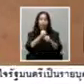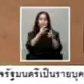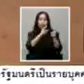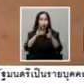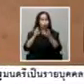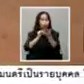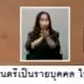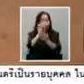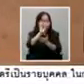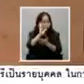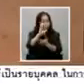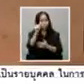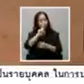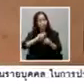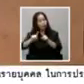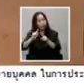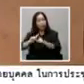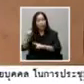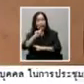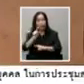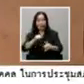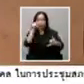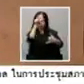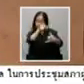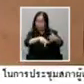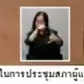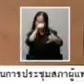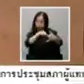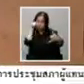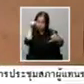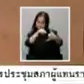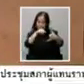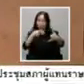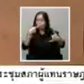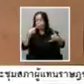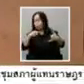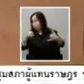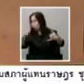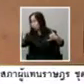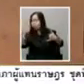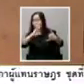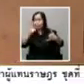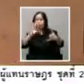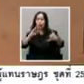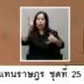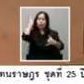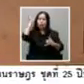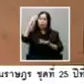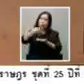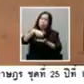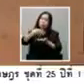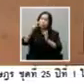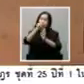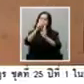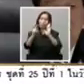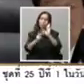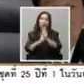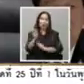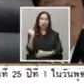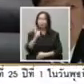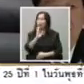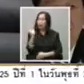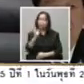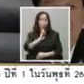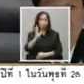ทุจริตประพฤติมิชอบเรื่องอะไรบ้างเอาเรื่องนั้นนะครับวันนี้ไม่ใช่ชั่วโมงบรรยายกฎหมายท่านเสรีเข้าเรื่องเลย